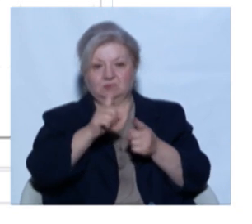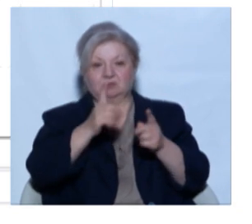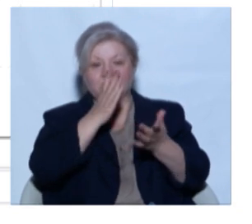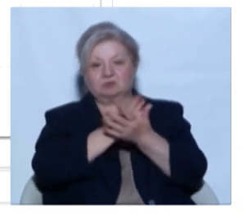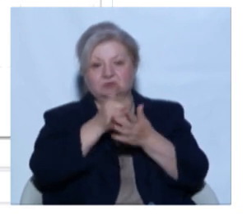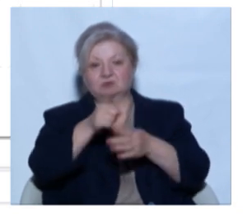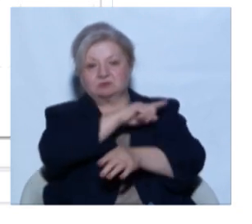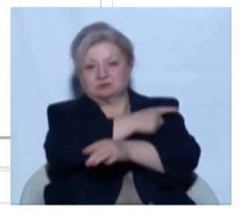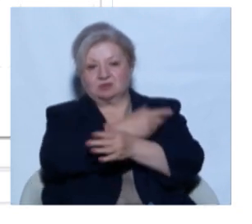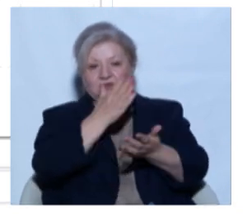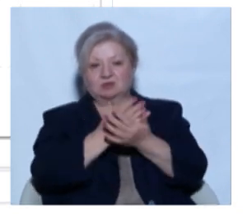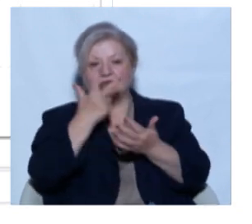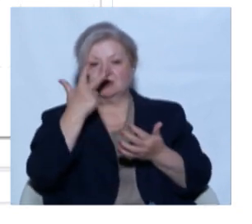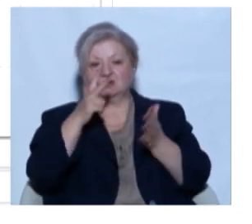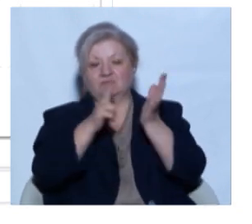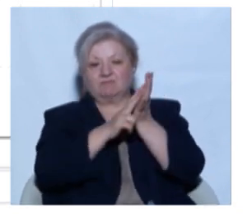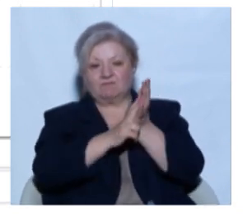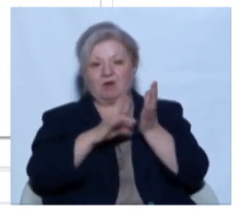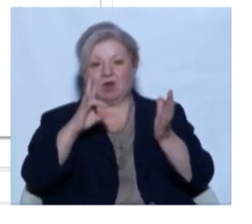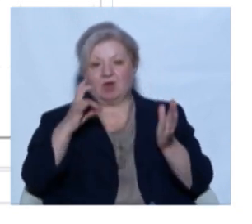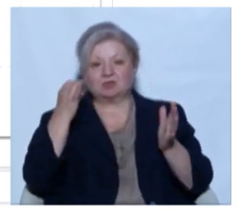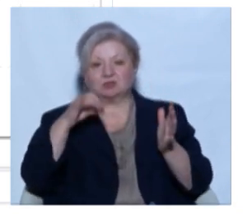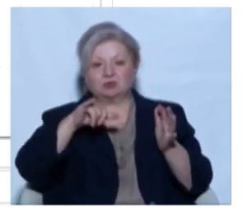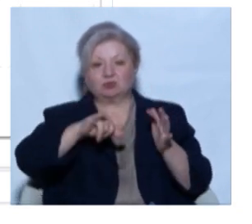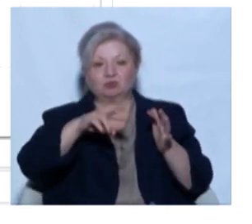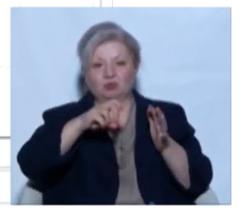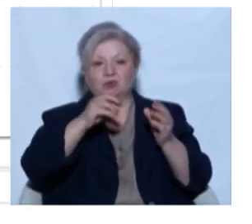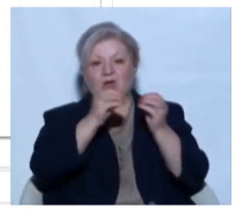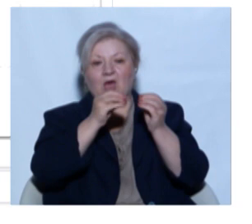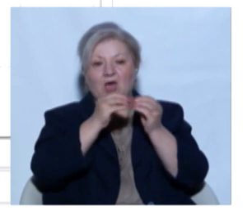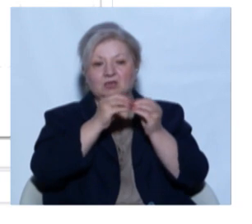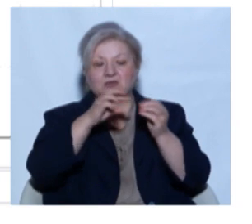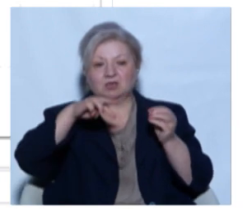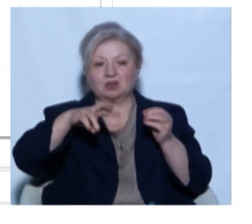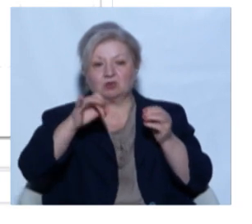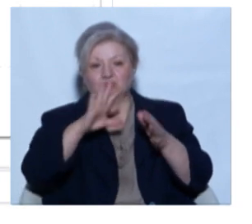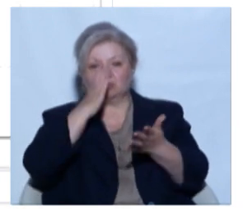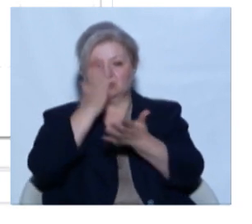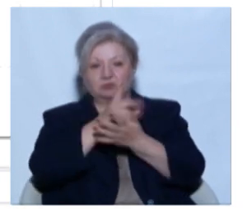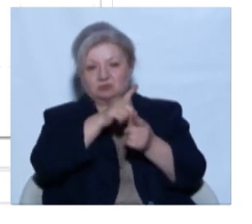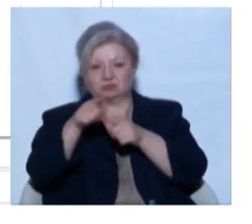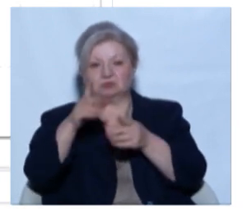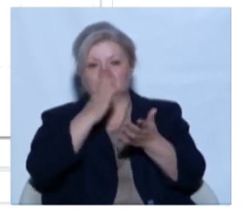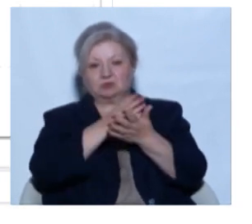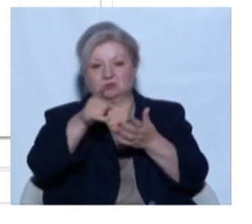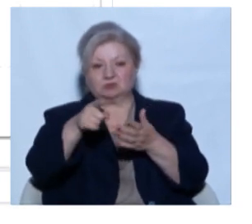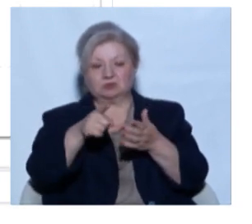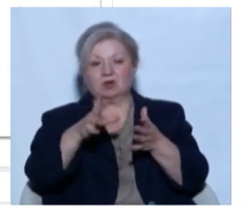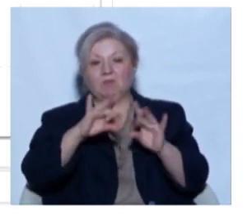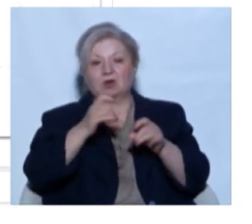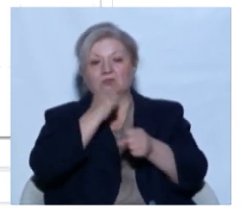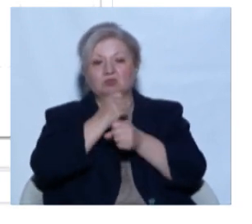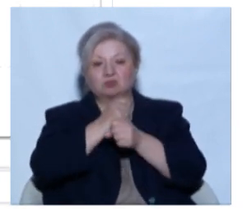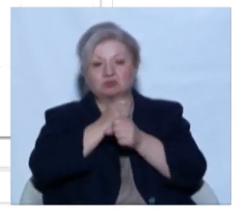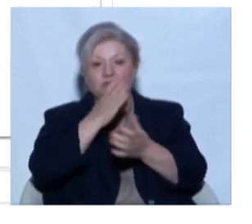აქედან ვხედავთ, რომ ვთქვათ, ეს ძალა არის 8 ნიუტონი, 10 ნიუტონი ძალით მოქმედებს სხეულზე, მაგრამ მისი პროექცია, ანუ გეგმილი, შეადგენს 8